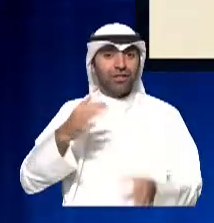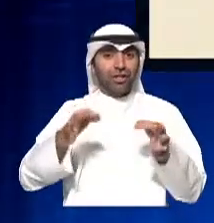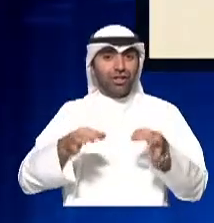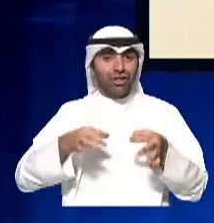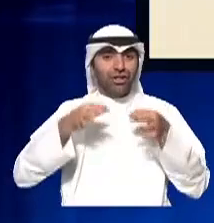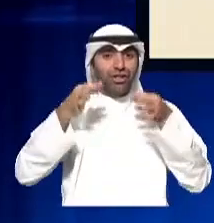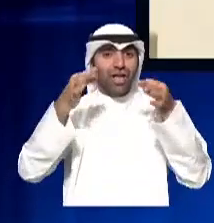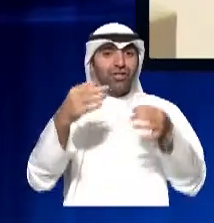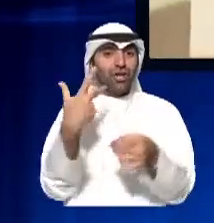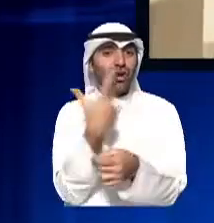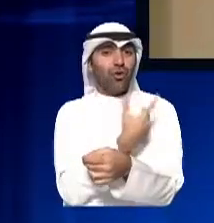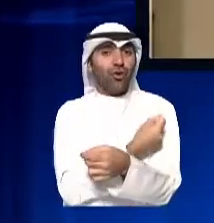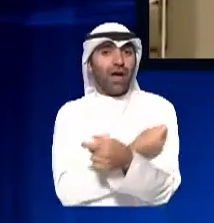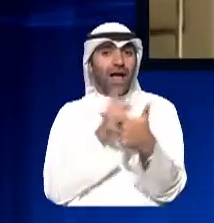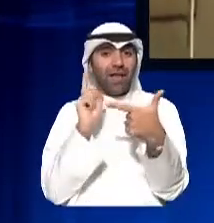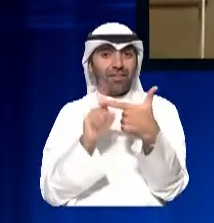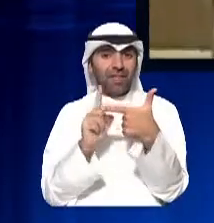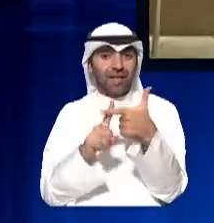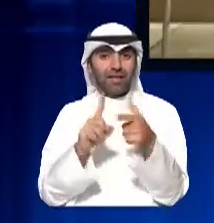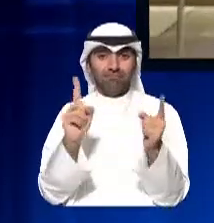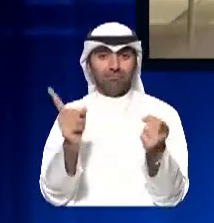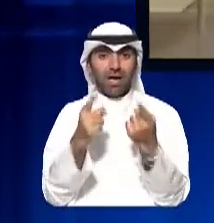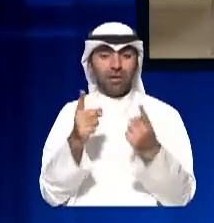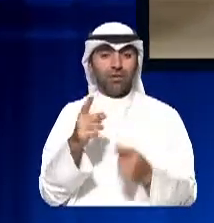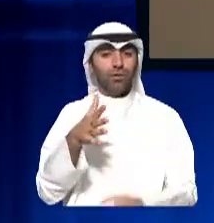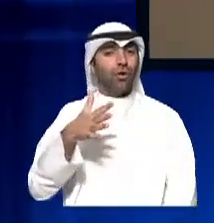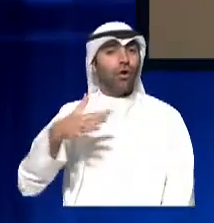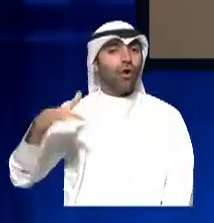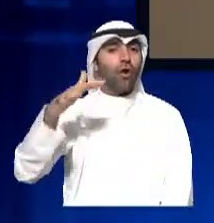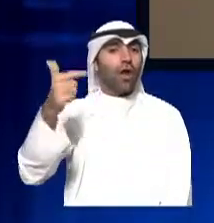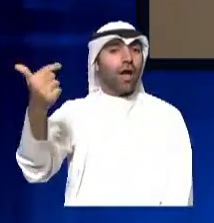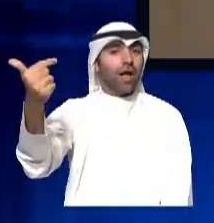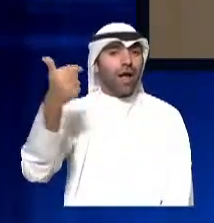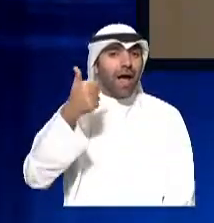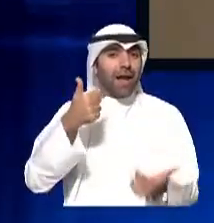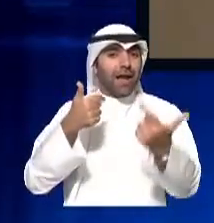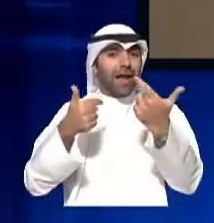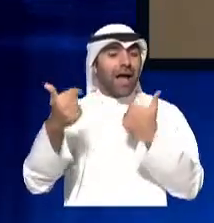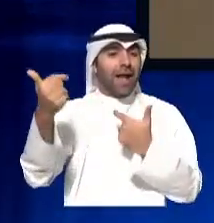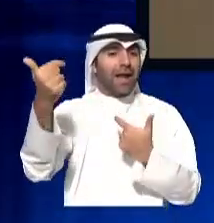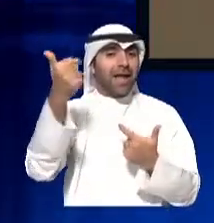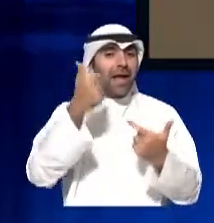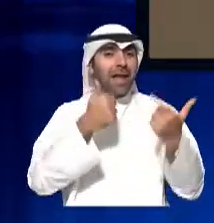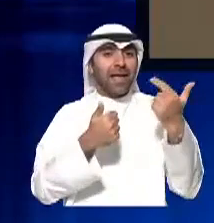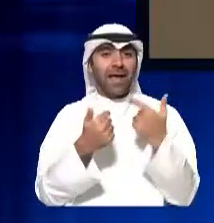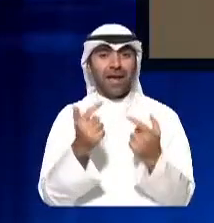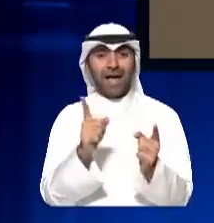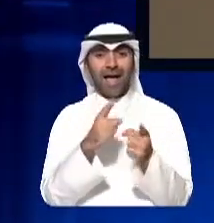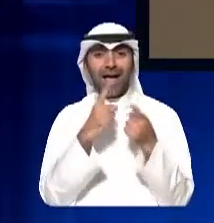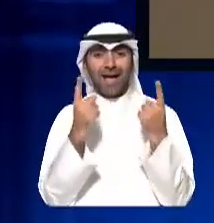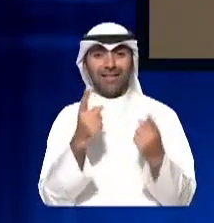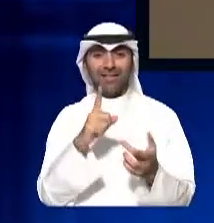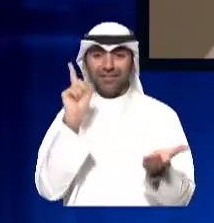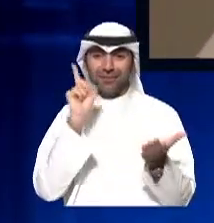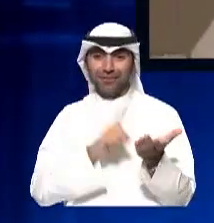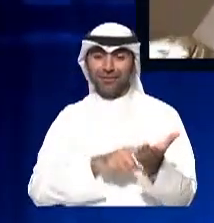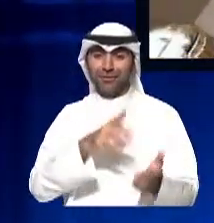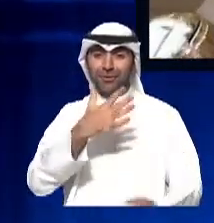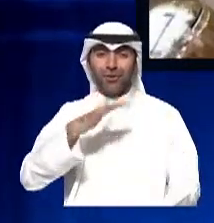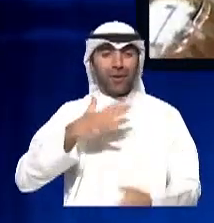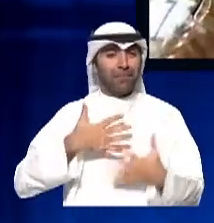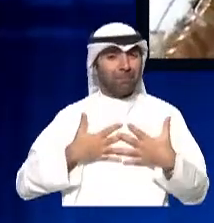بكل جدية. الشيء المطمئن أن في هناك بعض الدراسات المبشرة في مجال